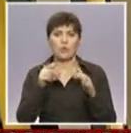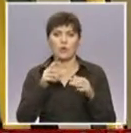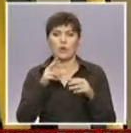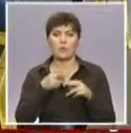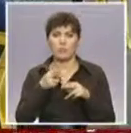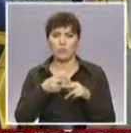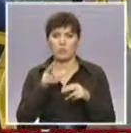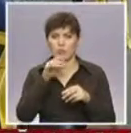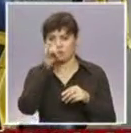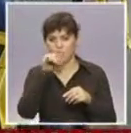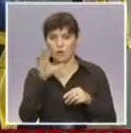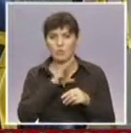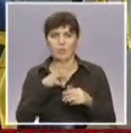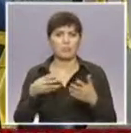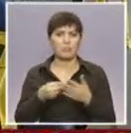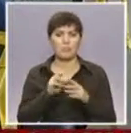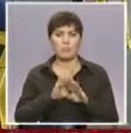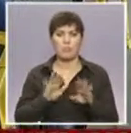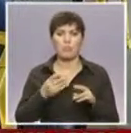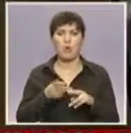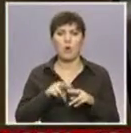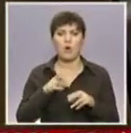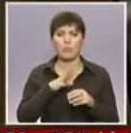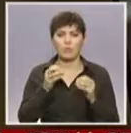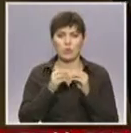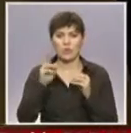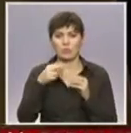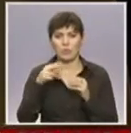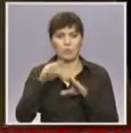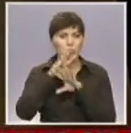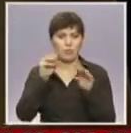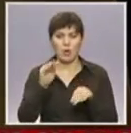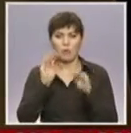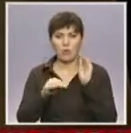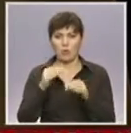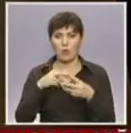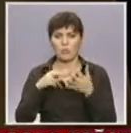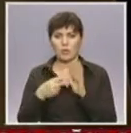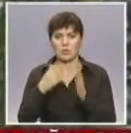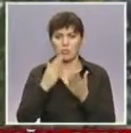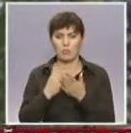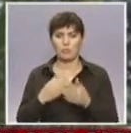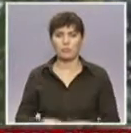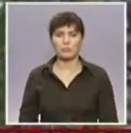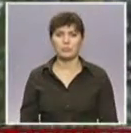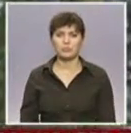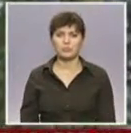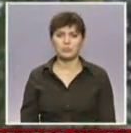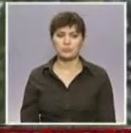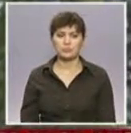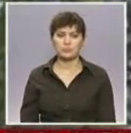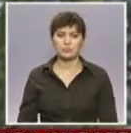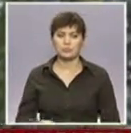кесіледі. Мамандар жүргізуші көмекшісін 10 желтоқсанға дейін қаланың барлық қоғамдық көлігіне орнатуды жоспарлап отыр. Он сам будет объявлять